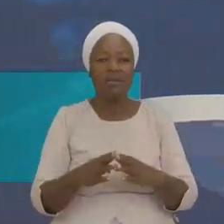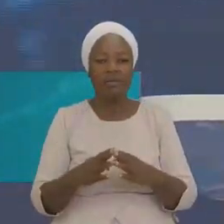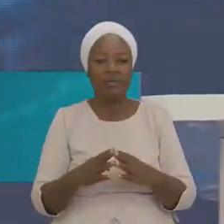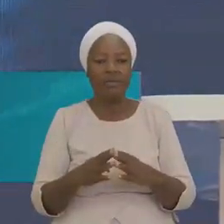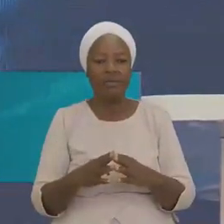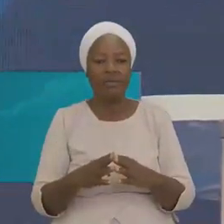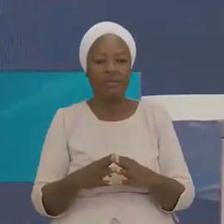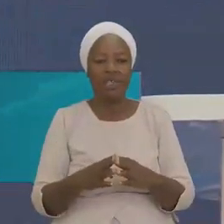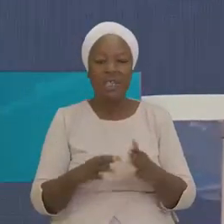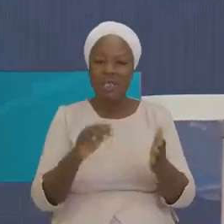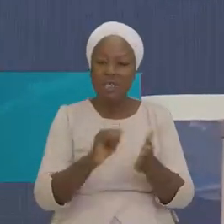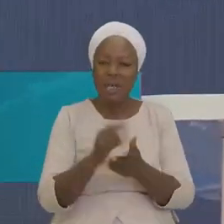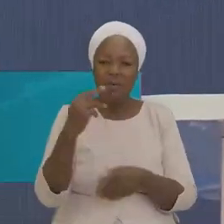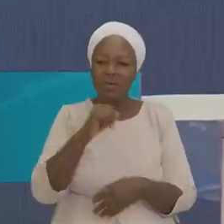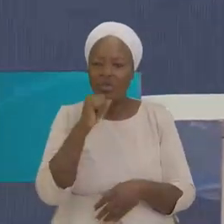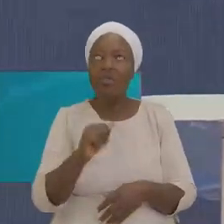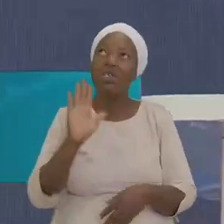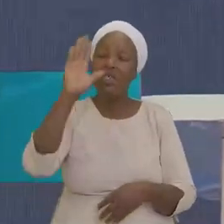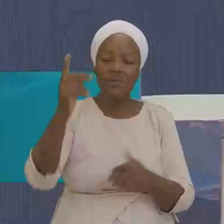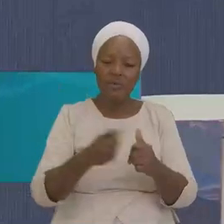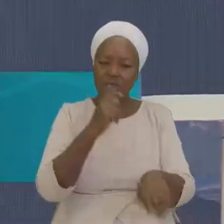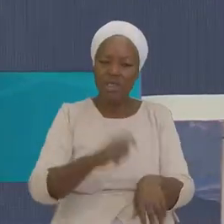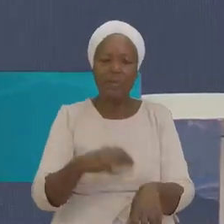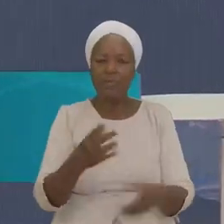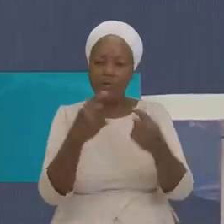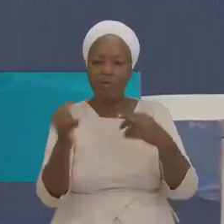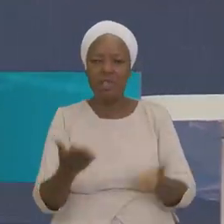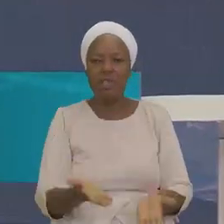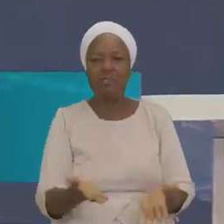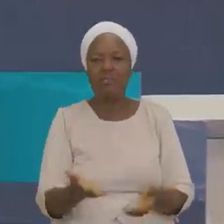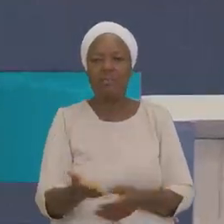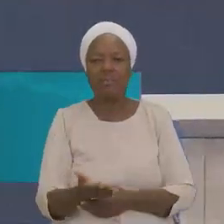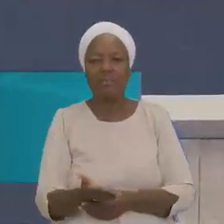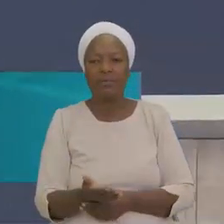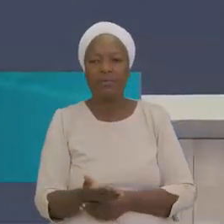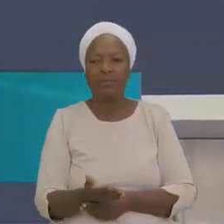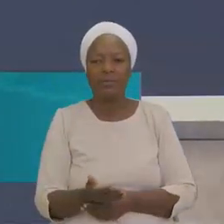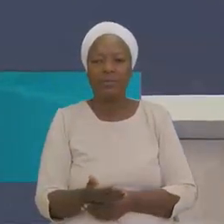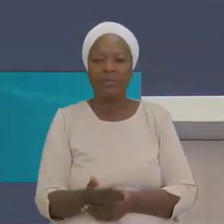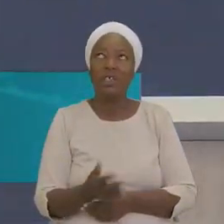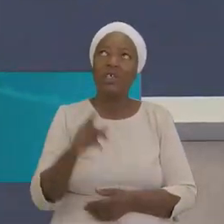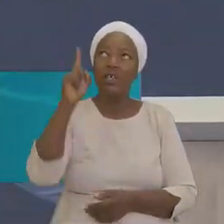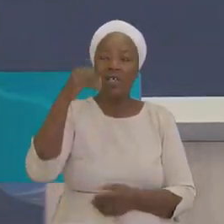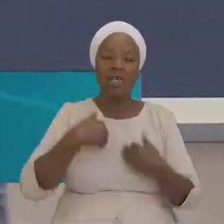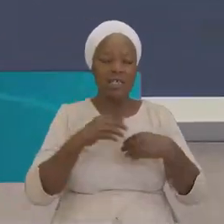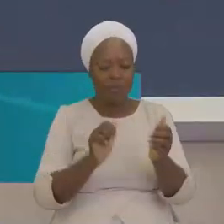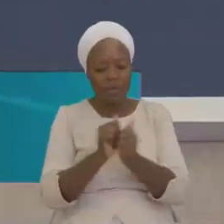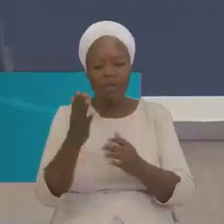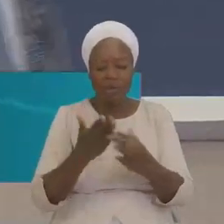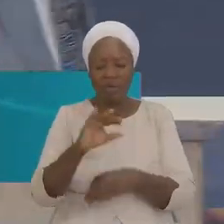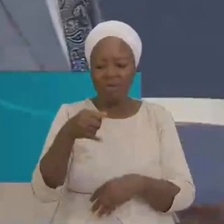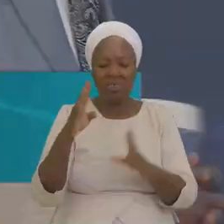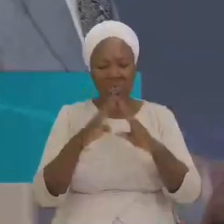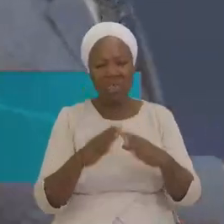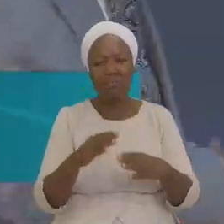Et quand il est venu dans la ville de Jérusalem, ce n'était pas la première fois où il y venait.